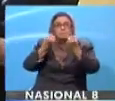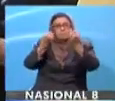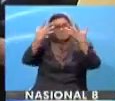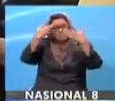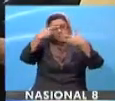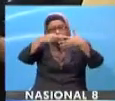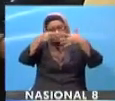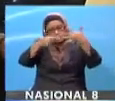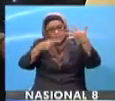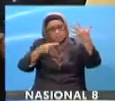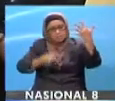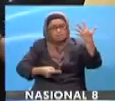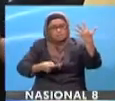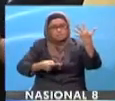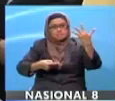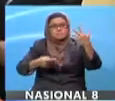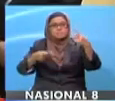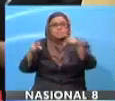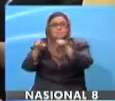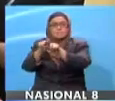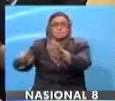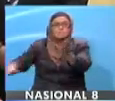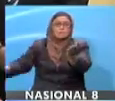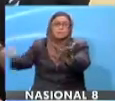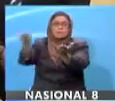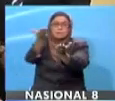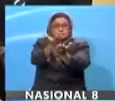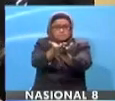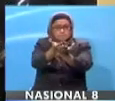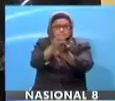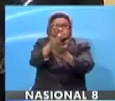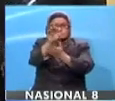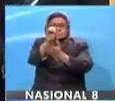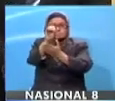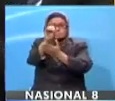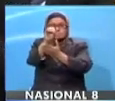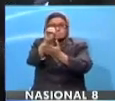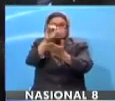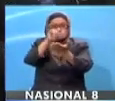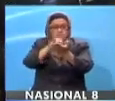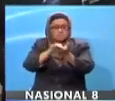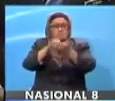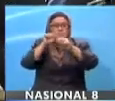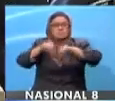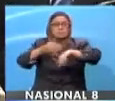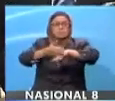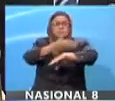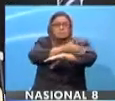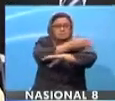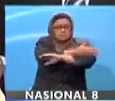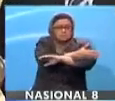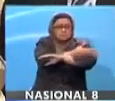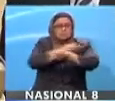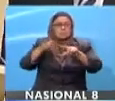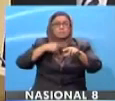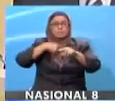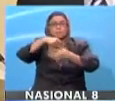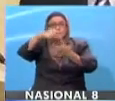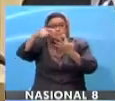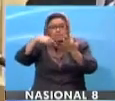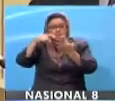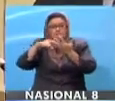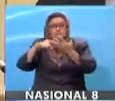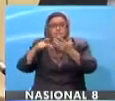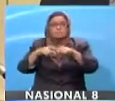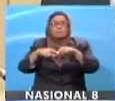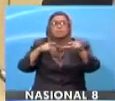dipertingkat seperti yang dicadangkan oleh Biro itu. Antaranya analisis terperinci kotak hitam adalah perlu bagi mendapatkan punca nahas